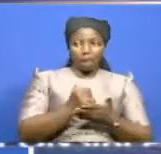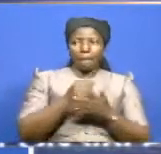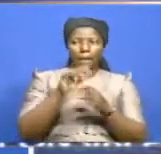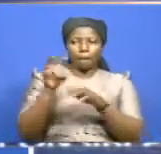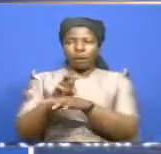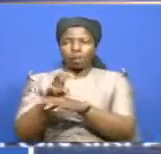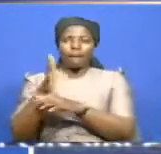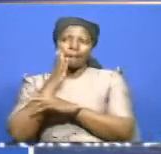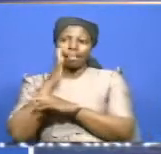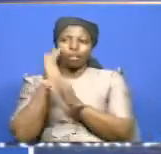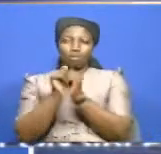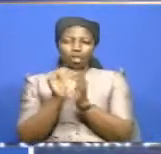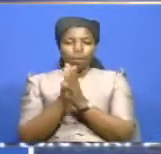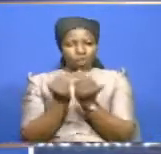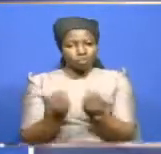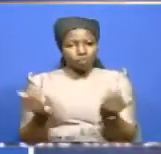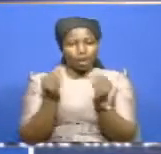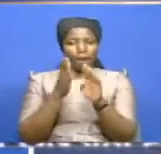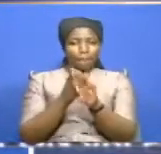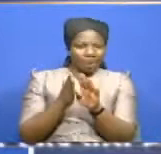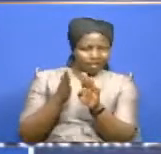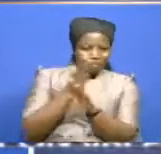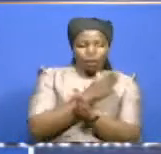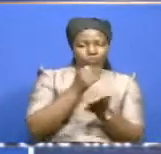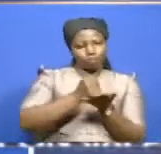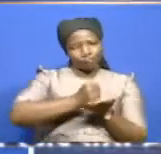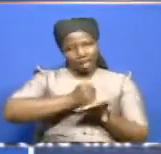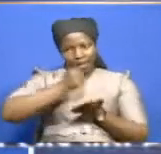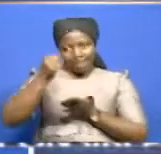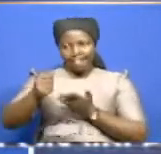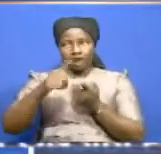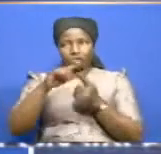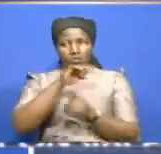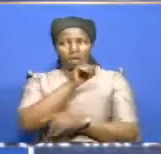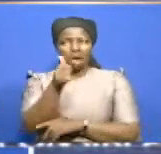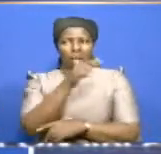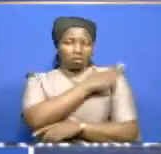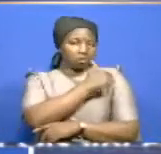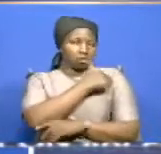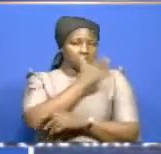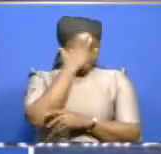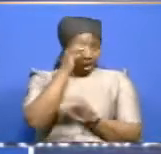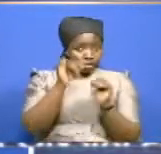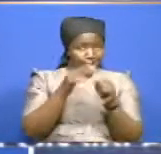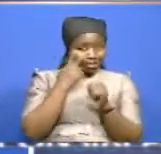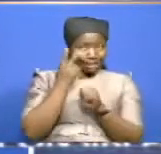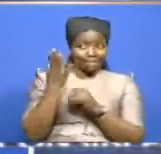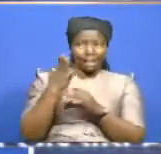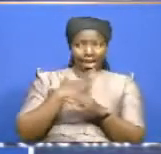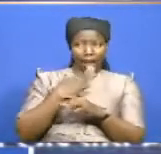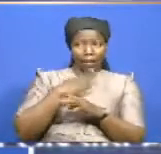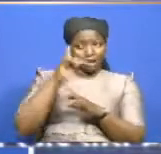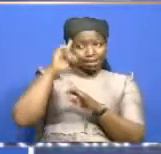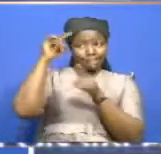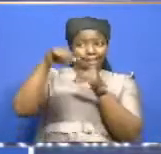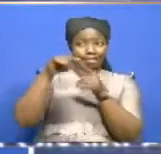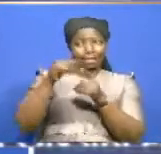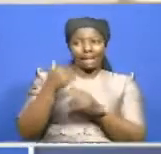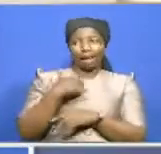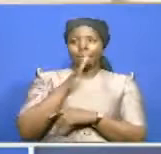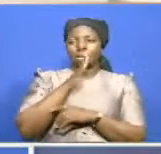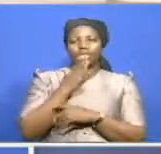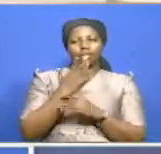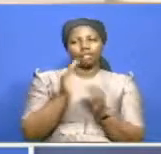well. Before they are referred to other hospitals, because as you can see, our targets have been smaller